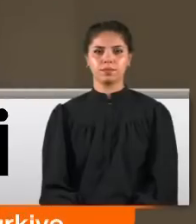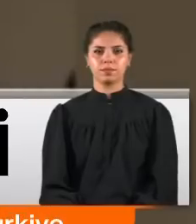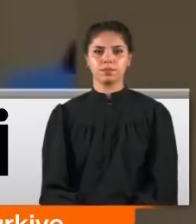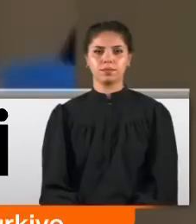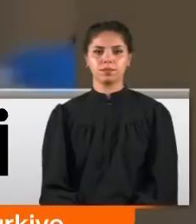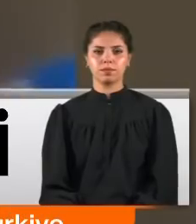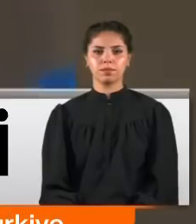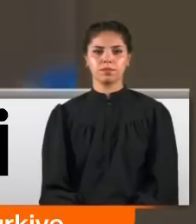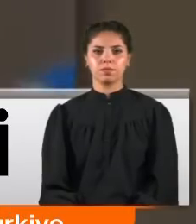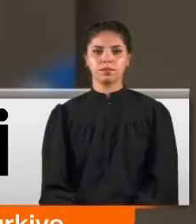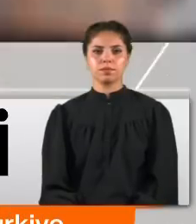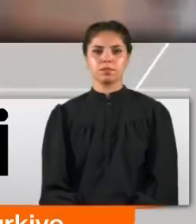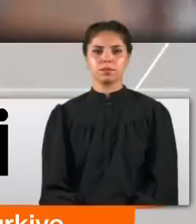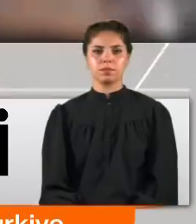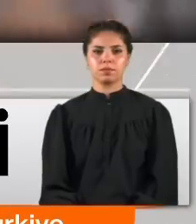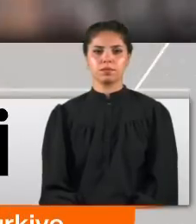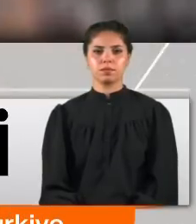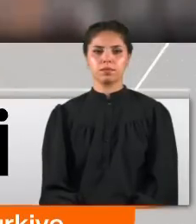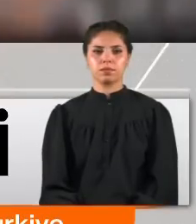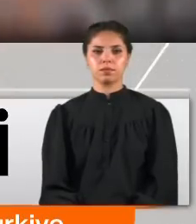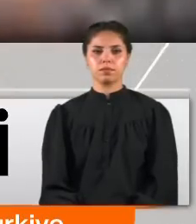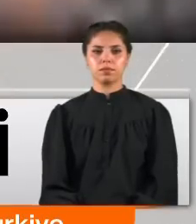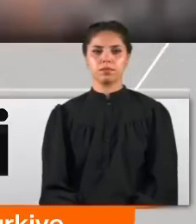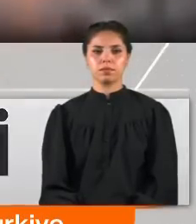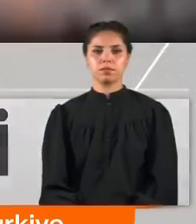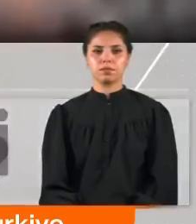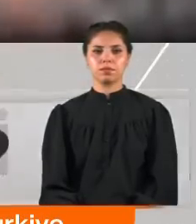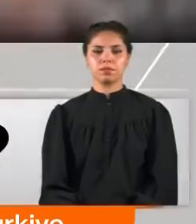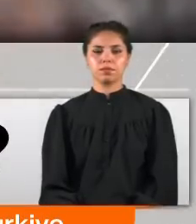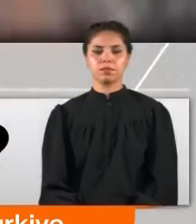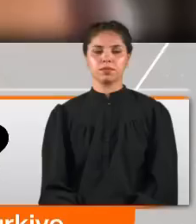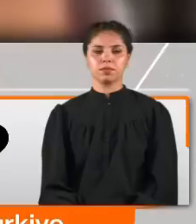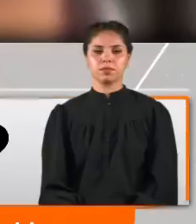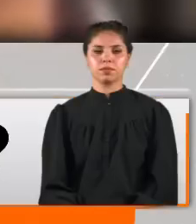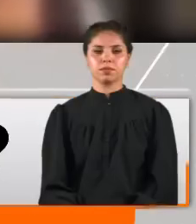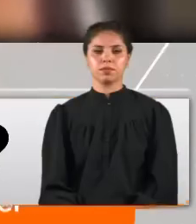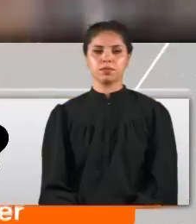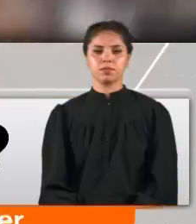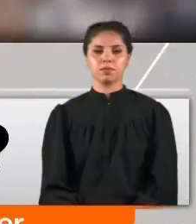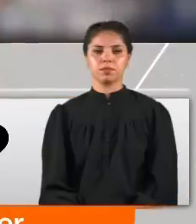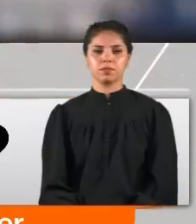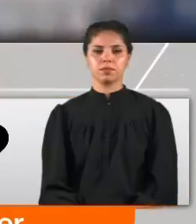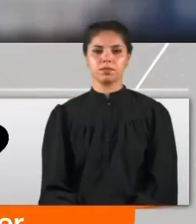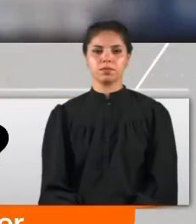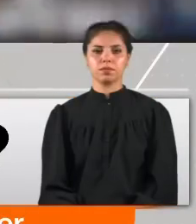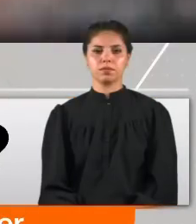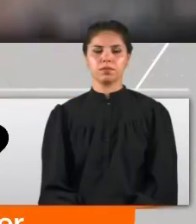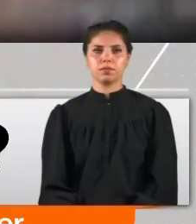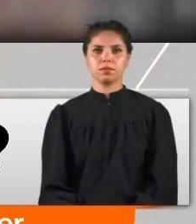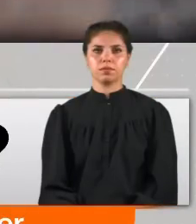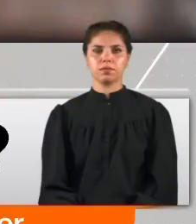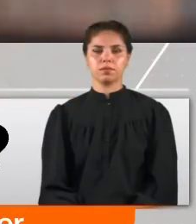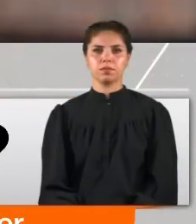Amenaza. Sinaloa karteli liderlerinden bana ve kampanyama yönelik ciddi bir tehdit var. Eğer onlar hakkında konuşmayı sürdürürsem